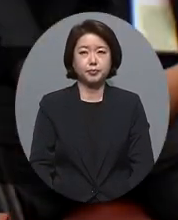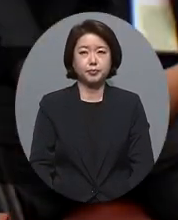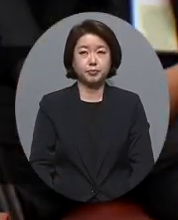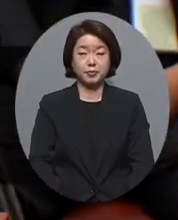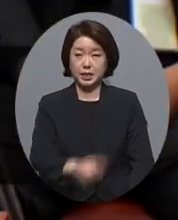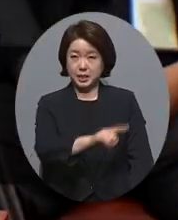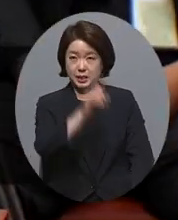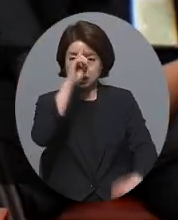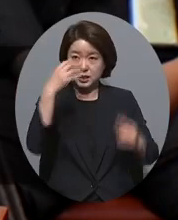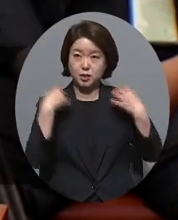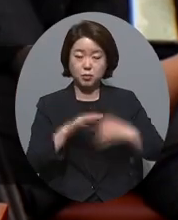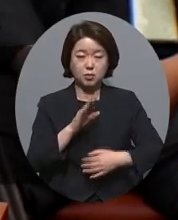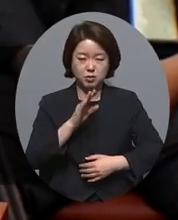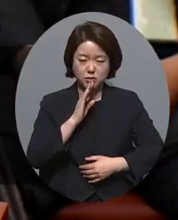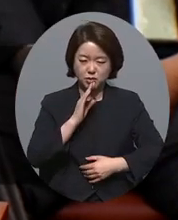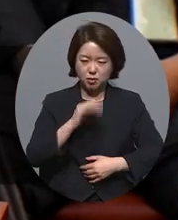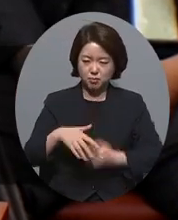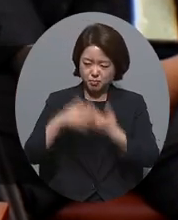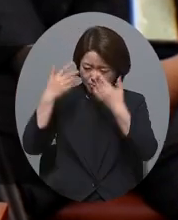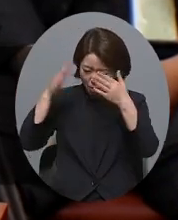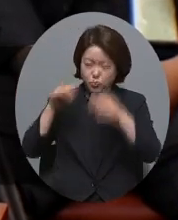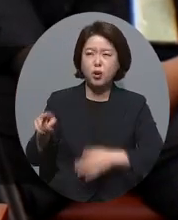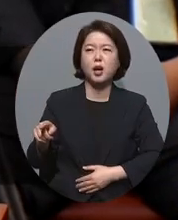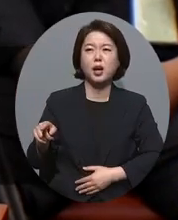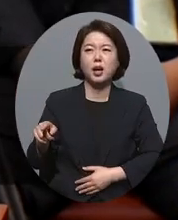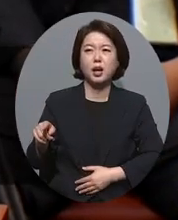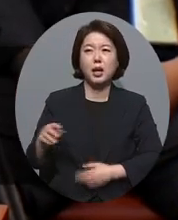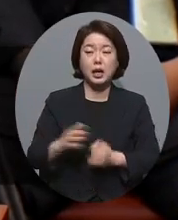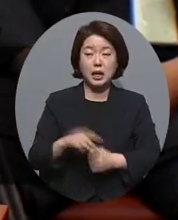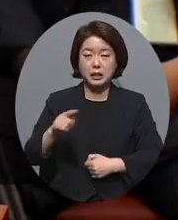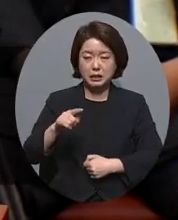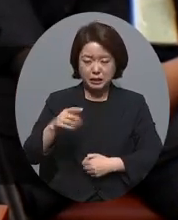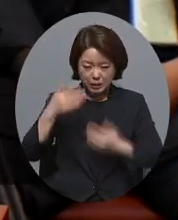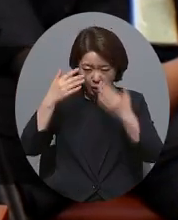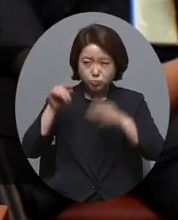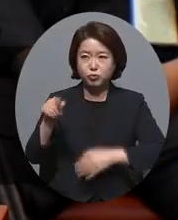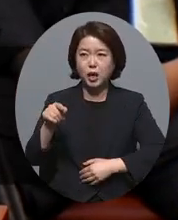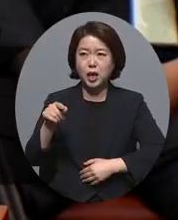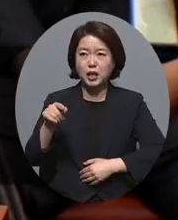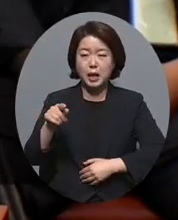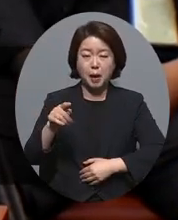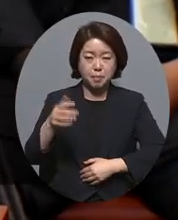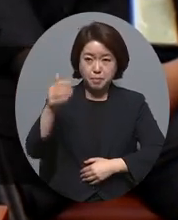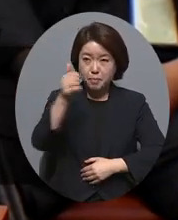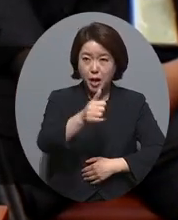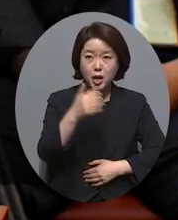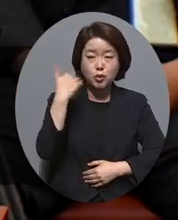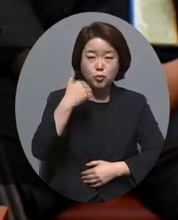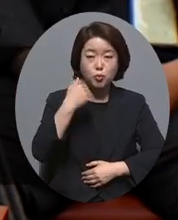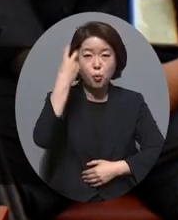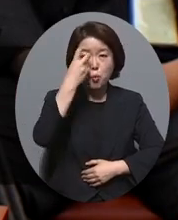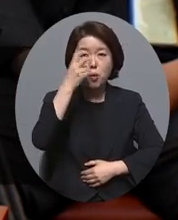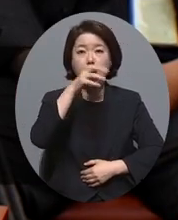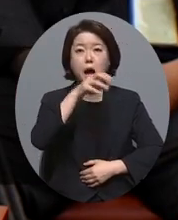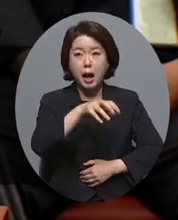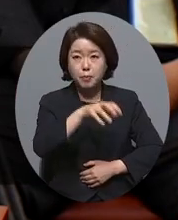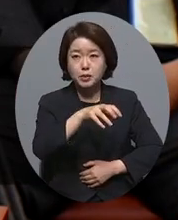이 정부는 정말 무도합니다 그 무도하면 맨 앞에 감사오니